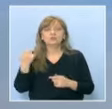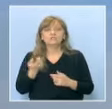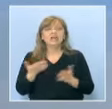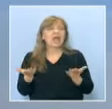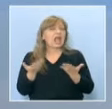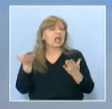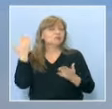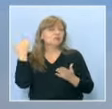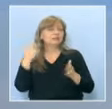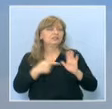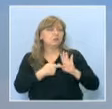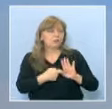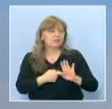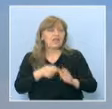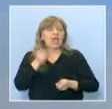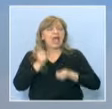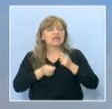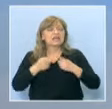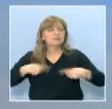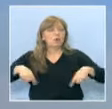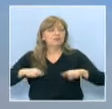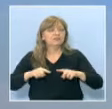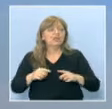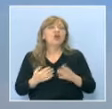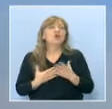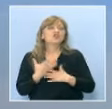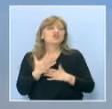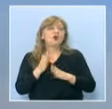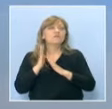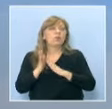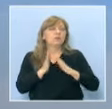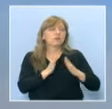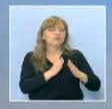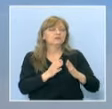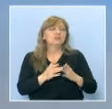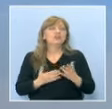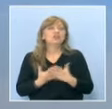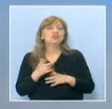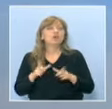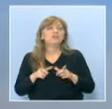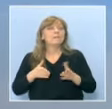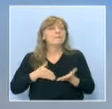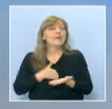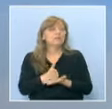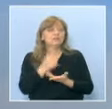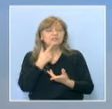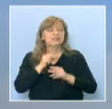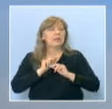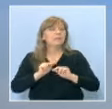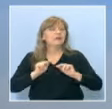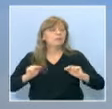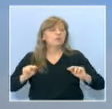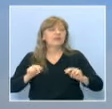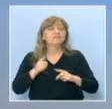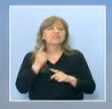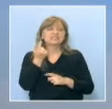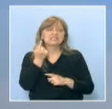Знание БГ. Ремонти на стаи, нови мебели, оборудване и иновативни методи на преподаване са само част